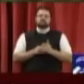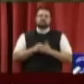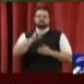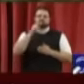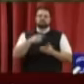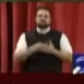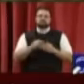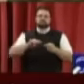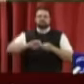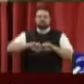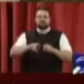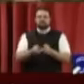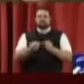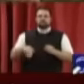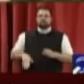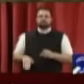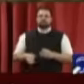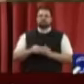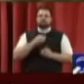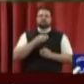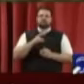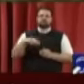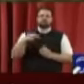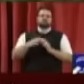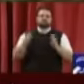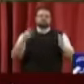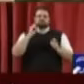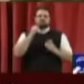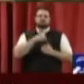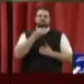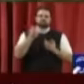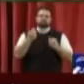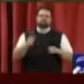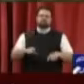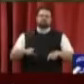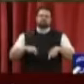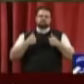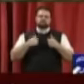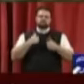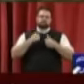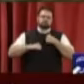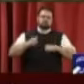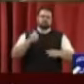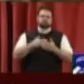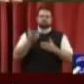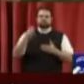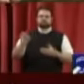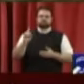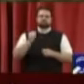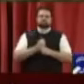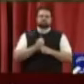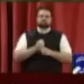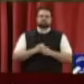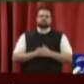Că mai sunt oameni care îi spun Doai, toată viața m-am sacrificat pentru alții, le-am dat. Eu nu mi-am mai făcut. Nu e adevărat. El și-a